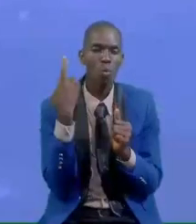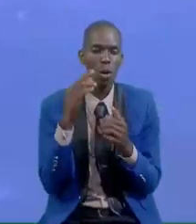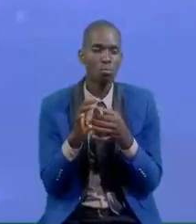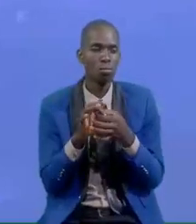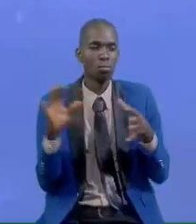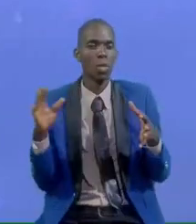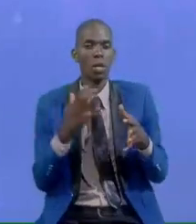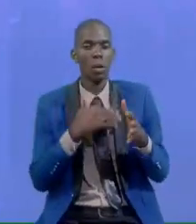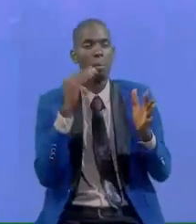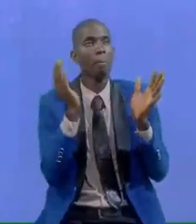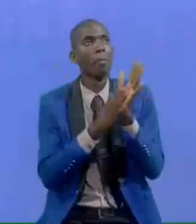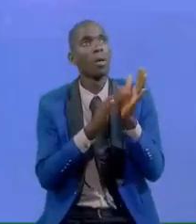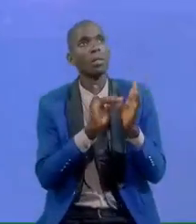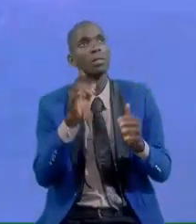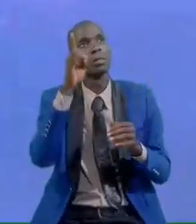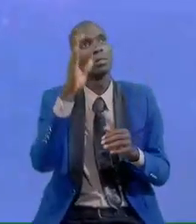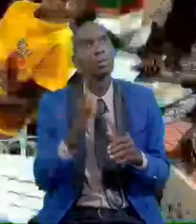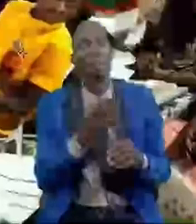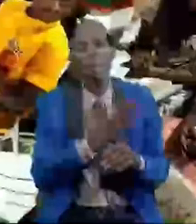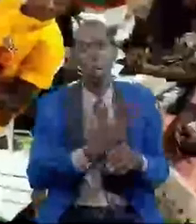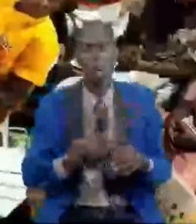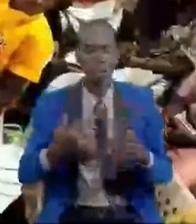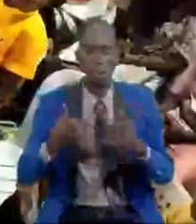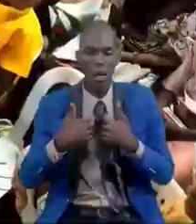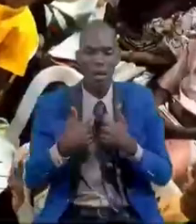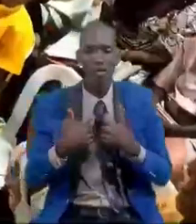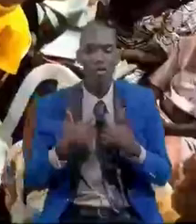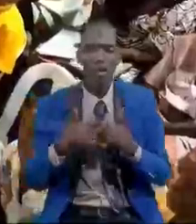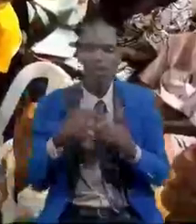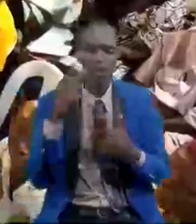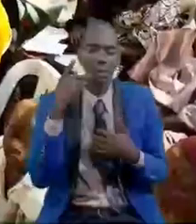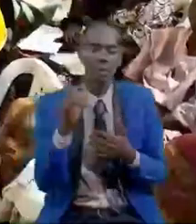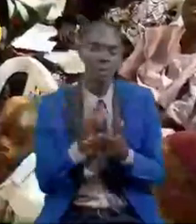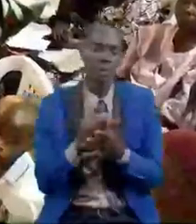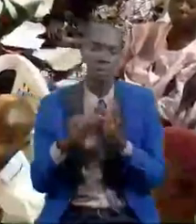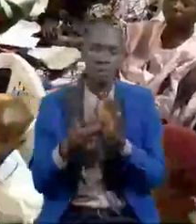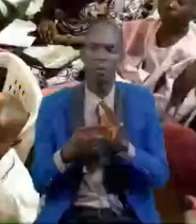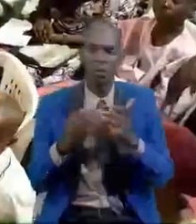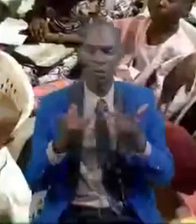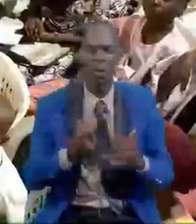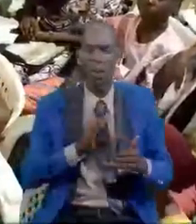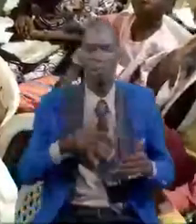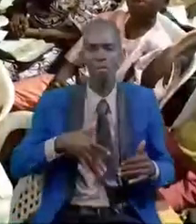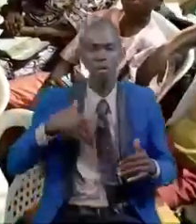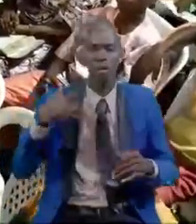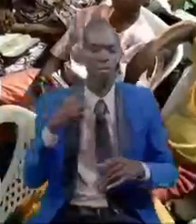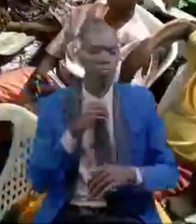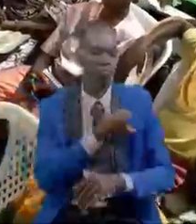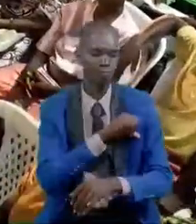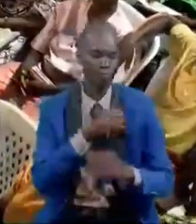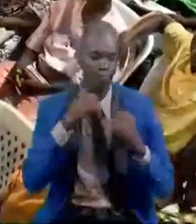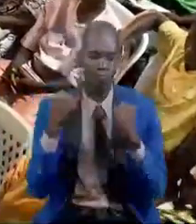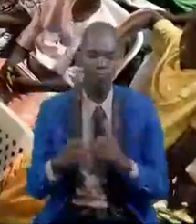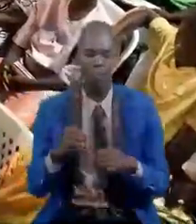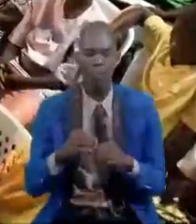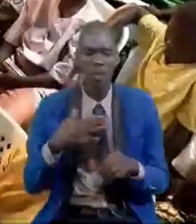Dieu pendant que je vois cette manifestation se produire. Et je sens la force dans ma colonne vertébrale. Je sens la